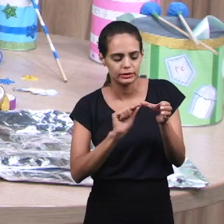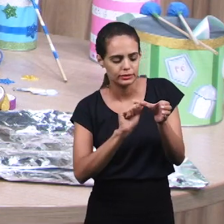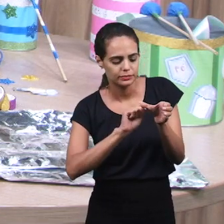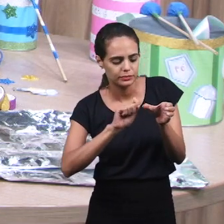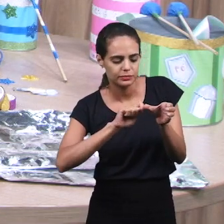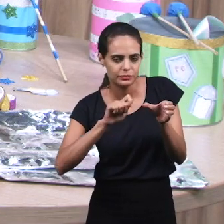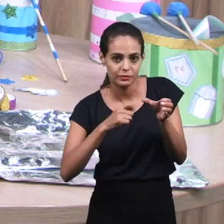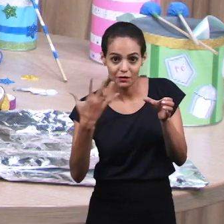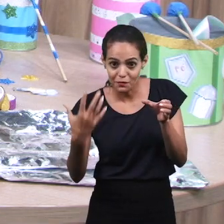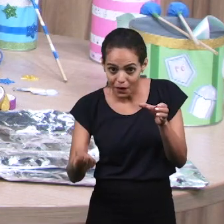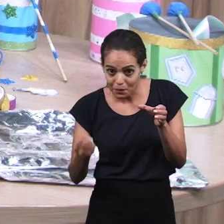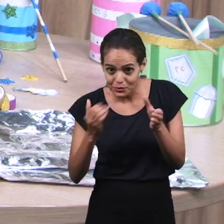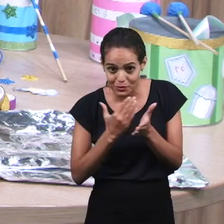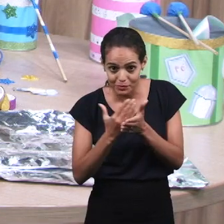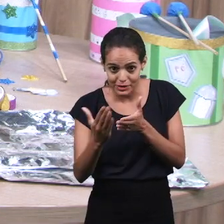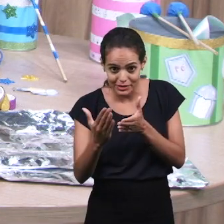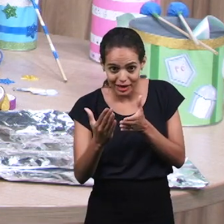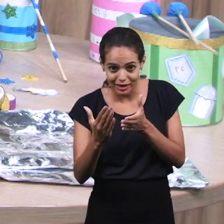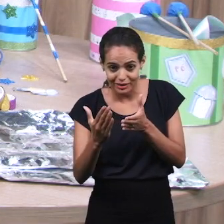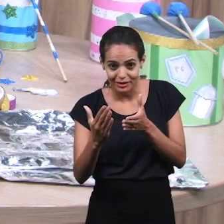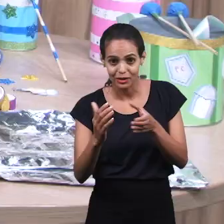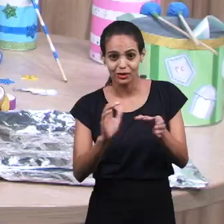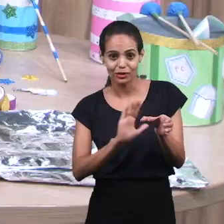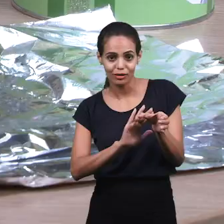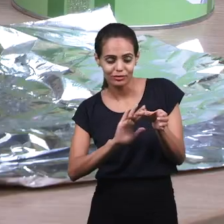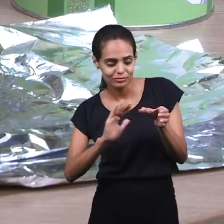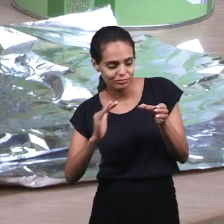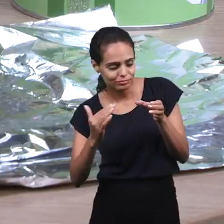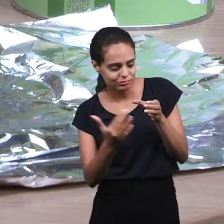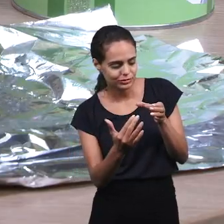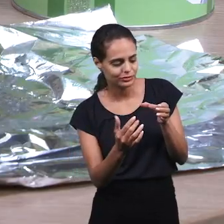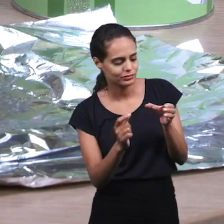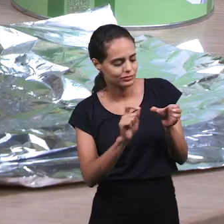Et nous allons le coller avec une colle.